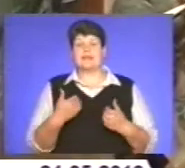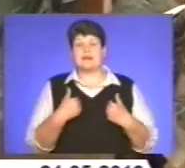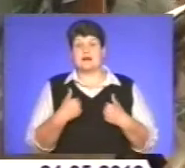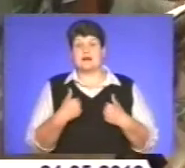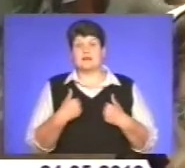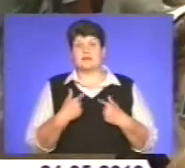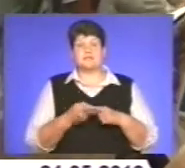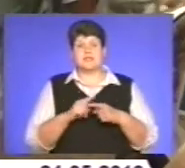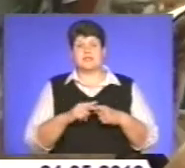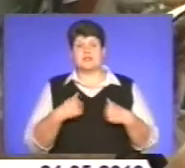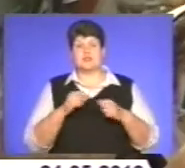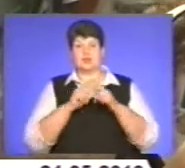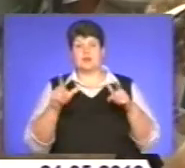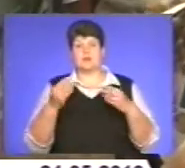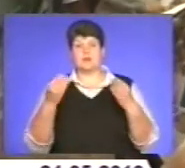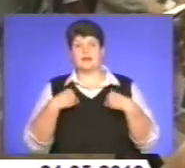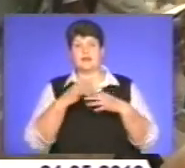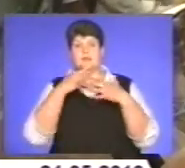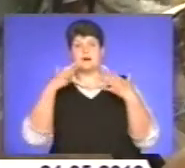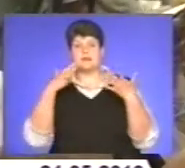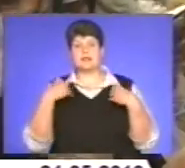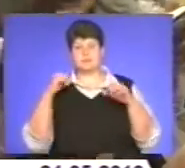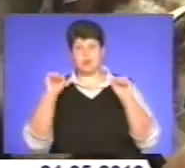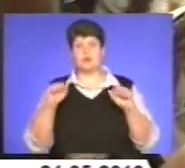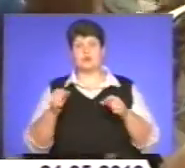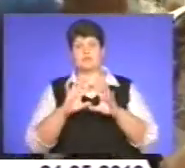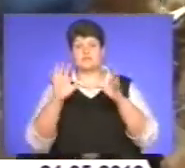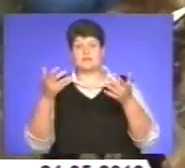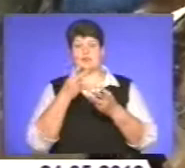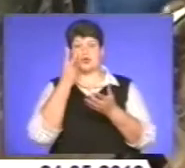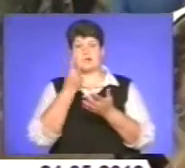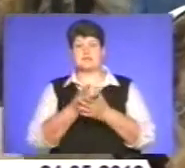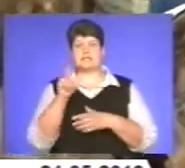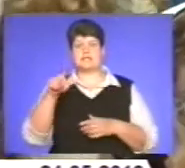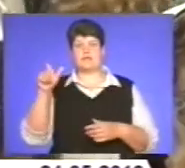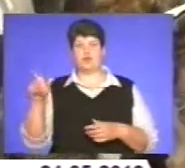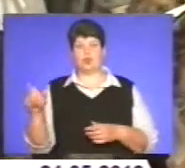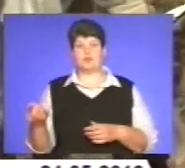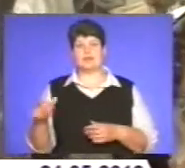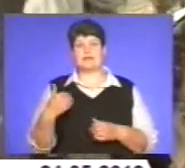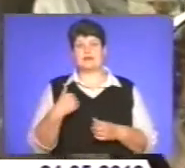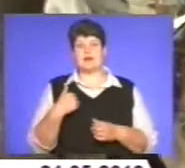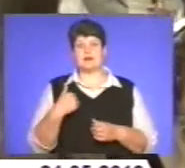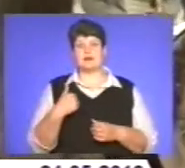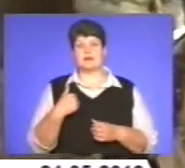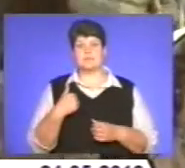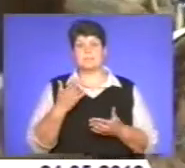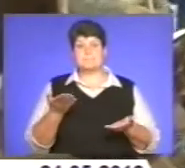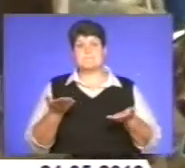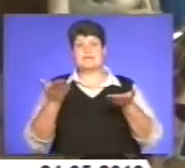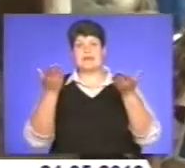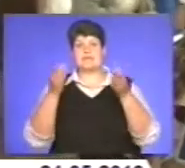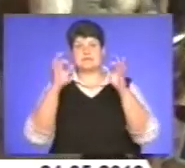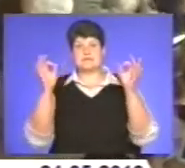Мені ця школа дала дуже багато. Я змогла вийти в світ, показатися в люди. Я буквально піднялася з